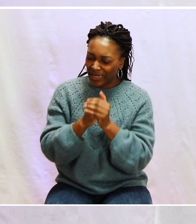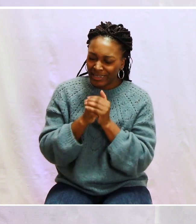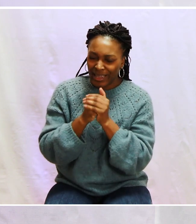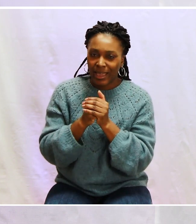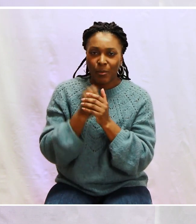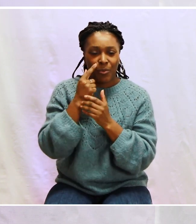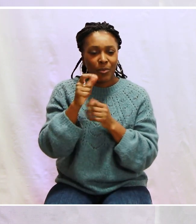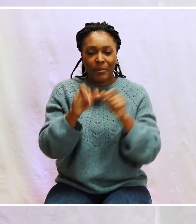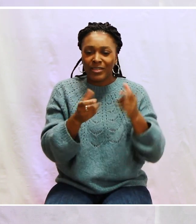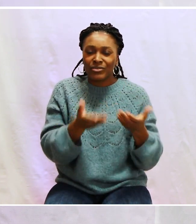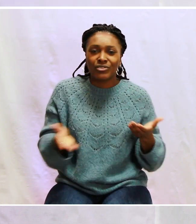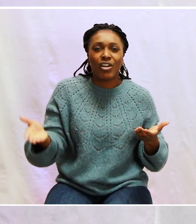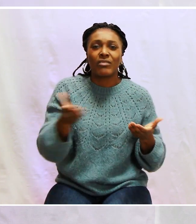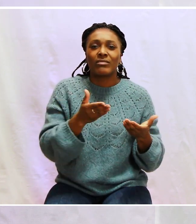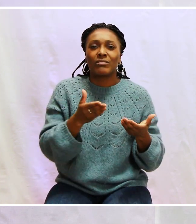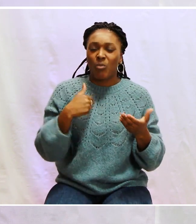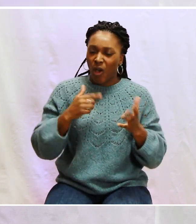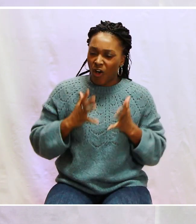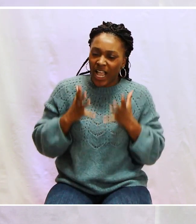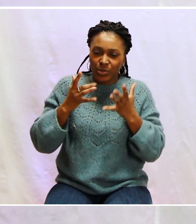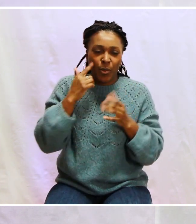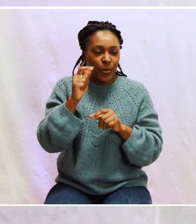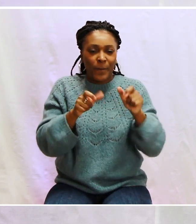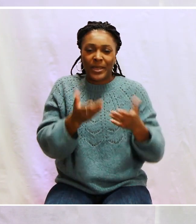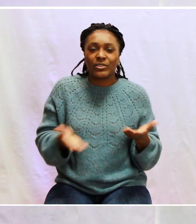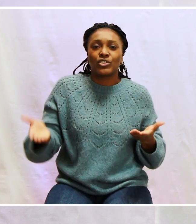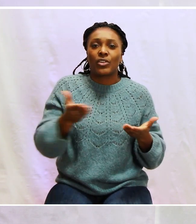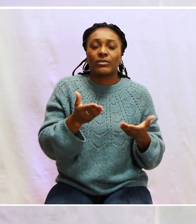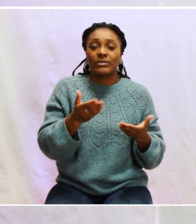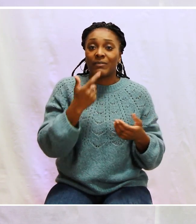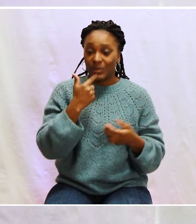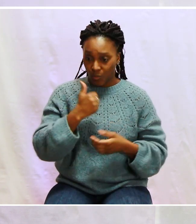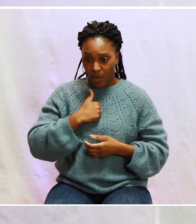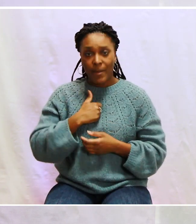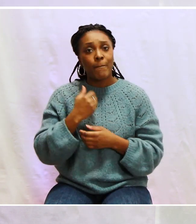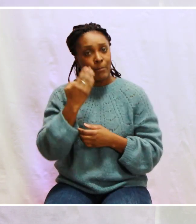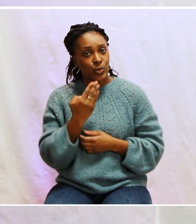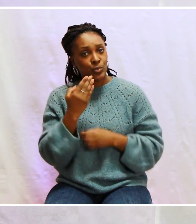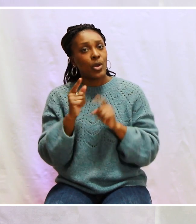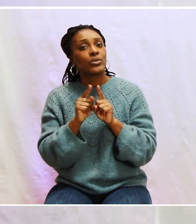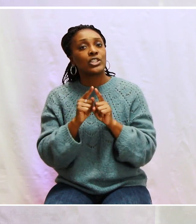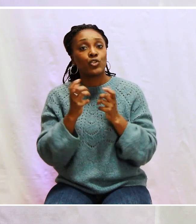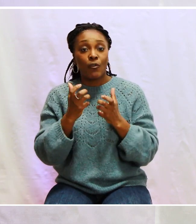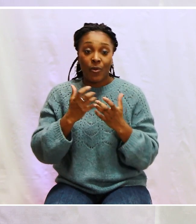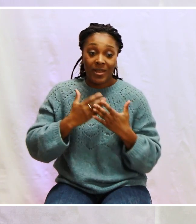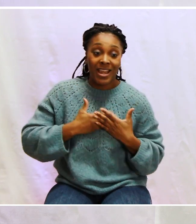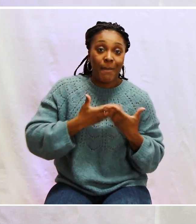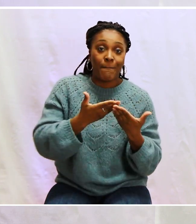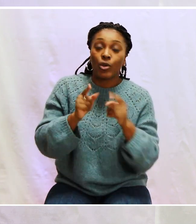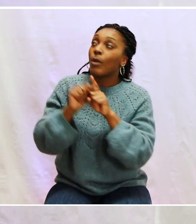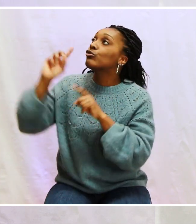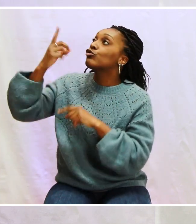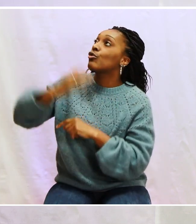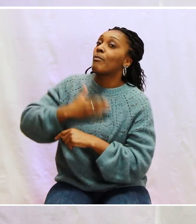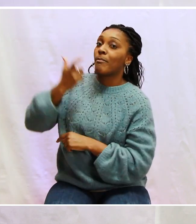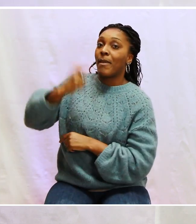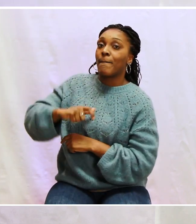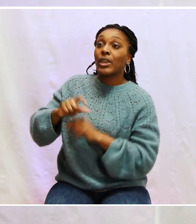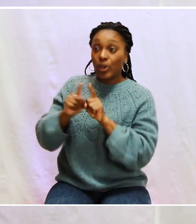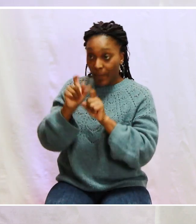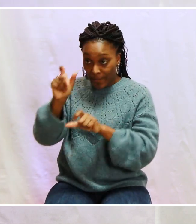faire monter pour l'autre, c'est ce que moi j'estime que j'ai besoin aussi dans ma propre vie. Je veux l'aimer comme Dieu m'aime, et comme les autres